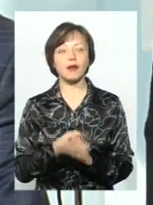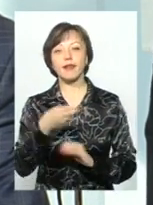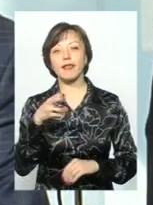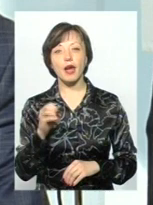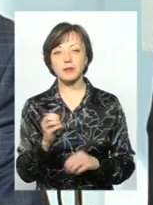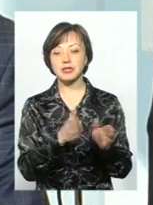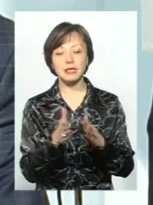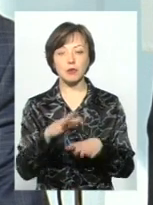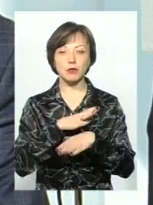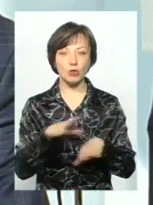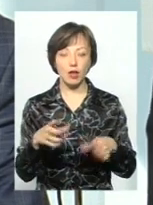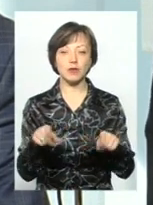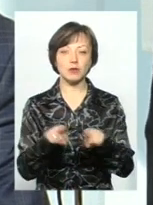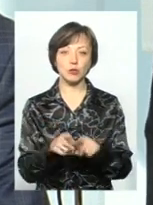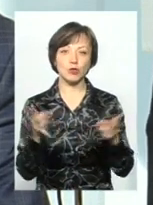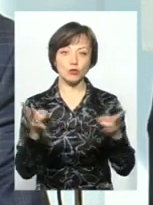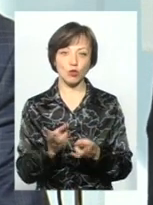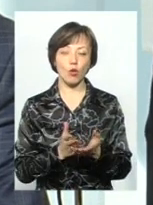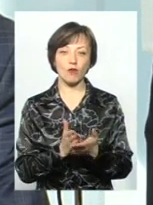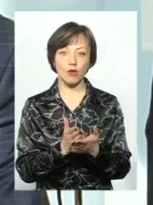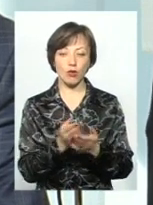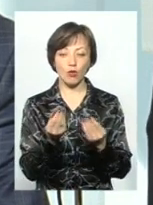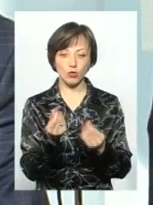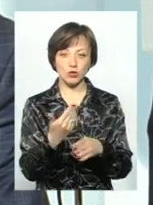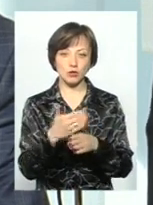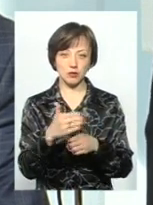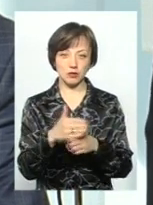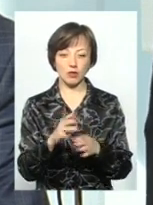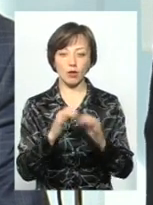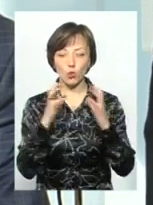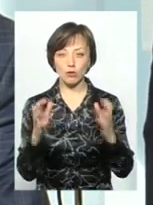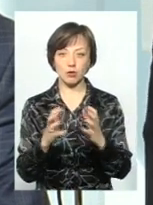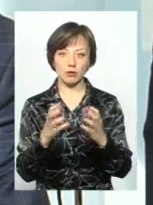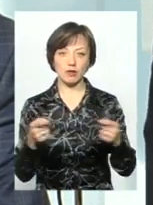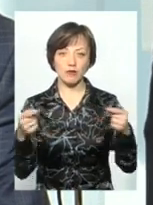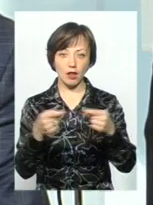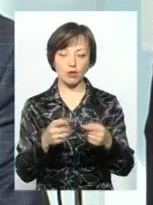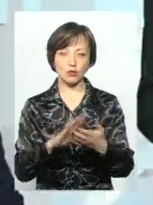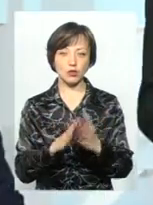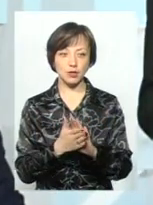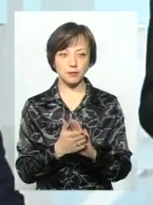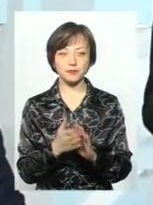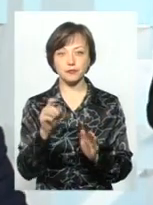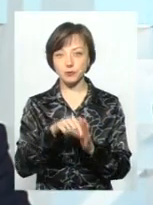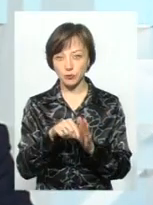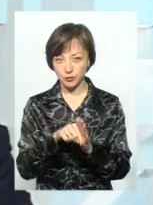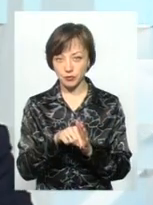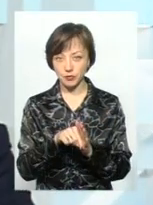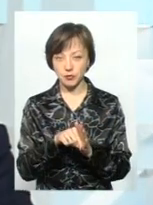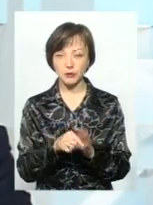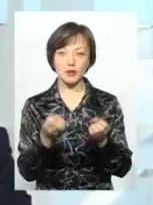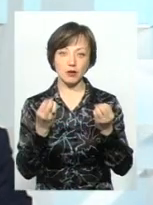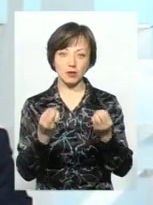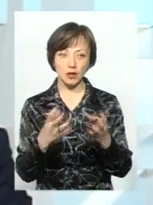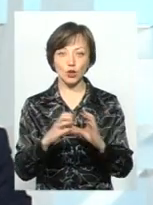не була і де б вона не знаходилась, вона потребує виділення коштів і утримання в належному стані. Тобто, ну, по суті, простою